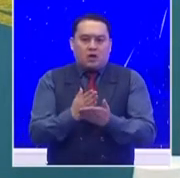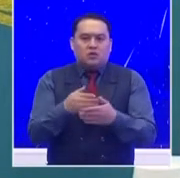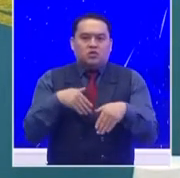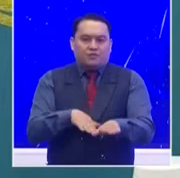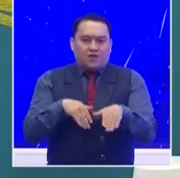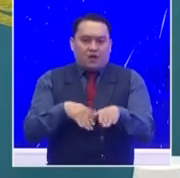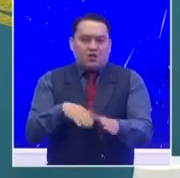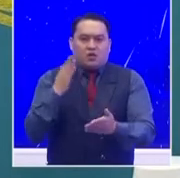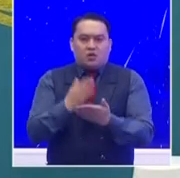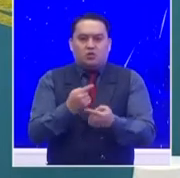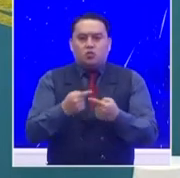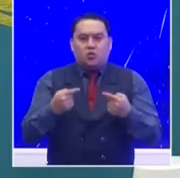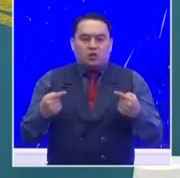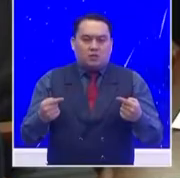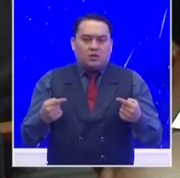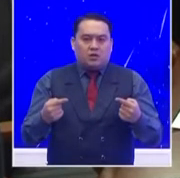другими